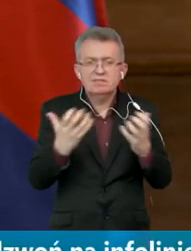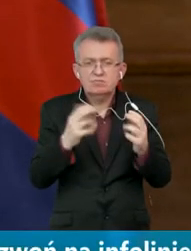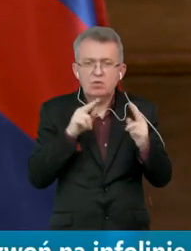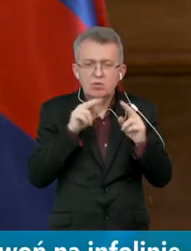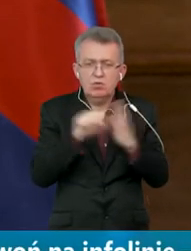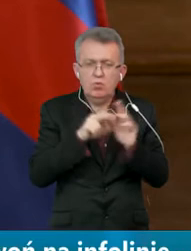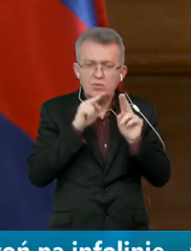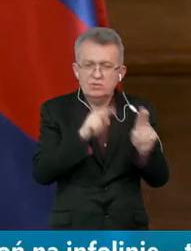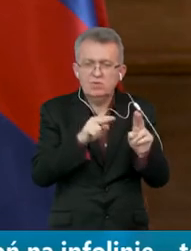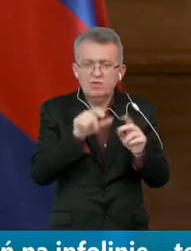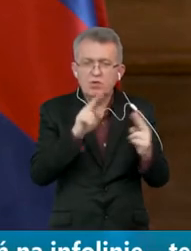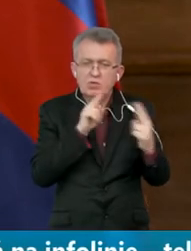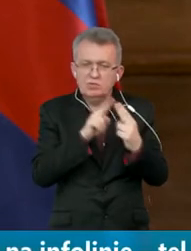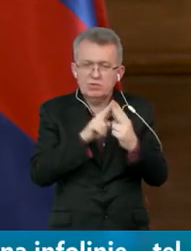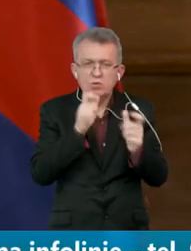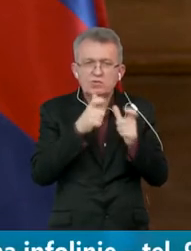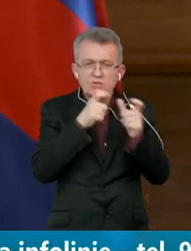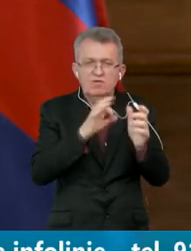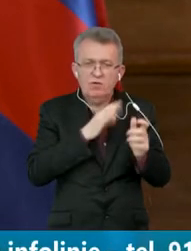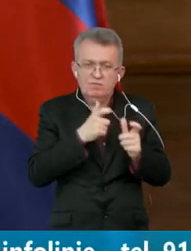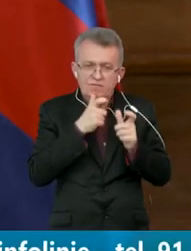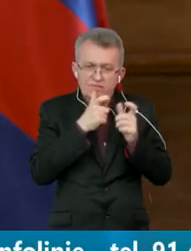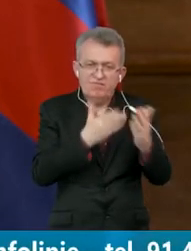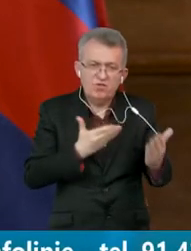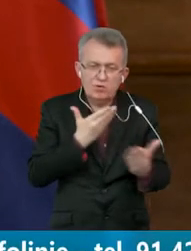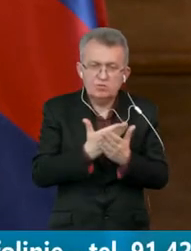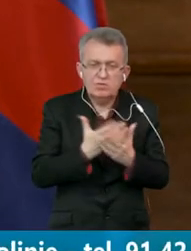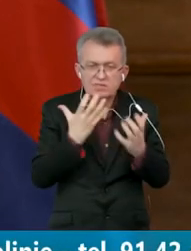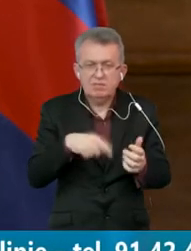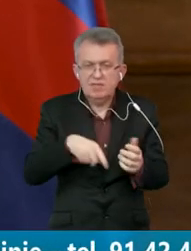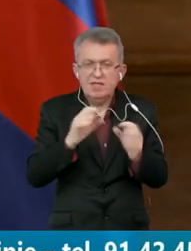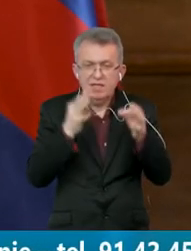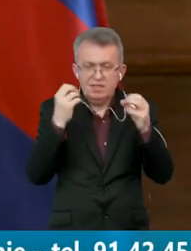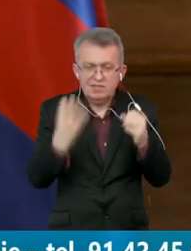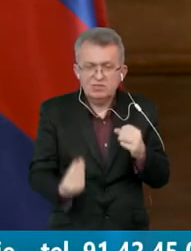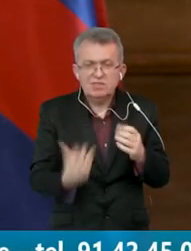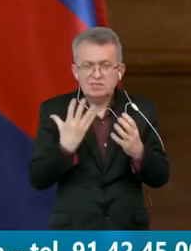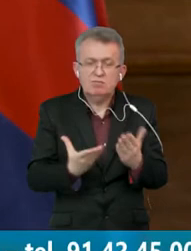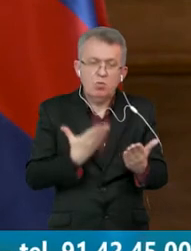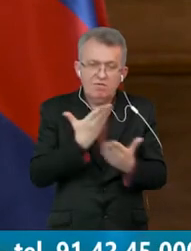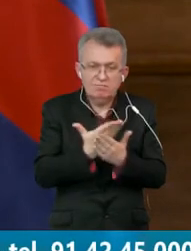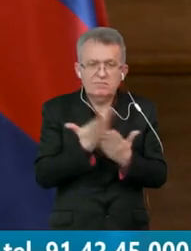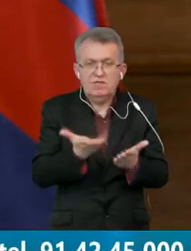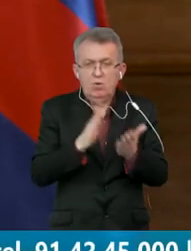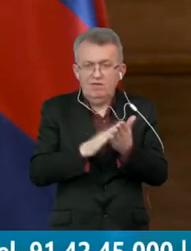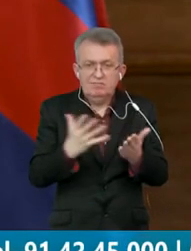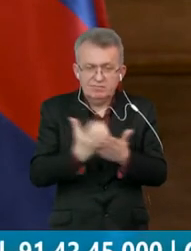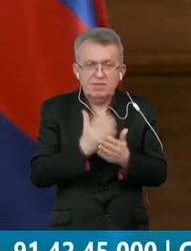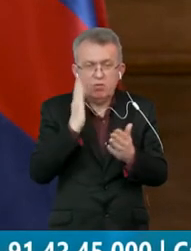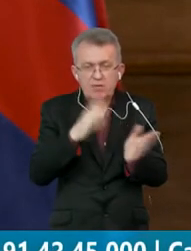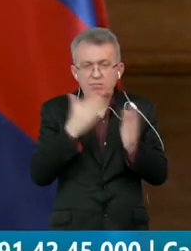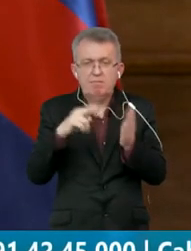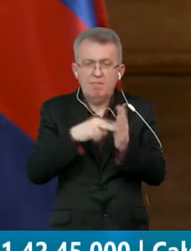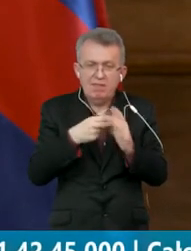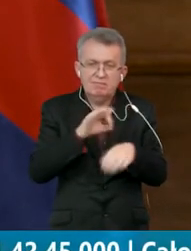tych konsultacjach, do zgłaszania swoich uwag. Chcemy na jesieni uchwalać to studium, a potem będziemy na bazie tego studium korygowali